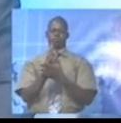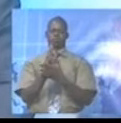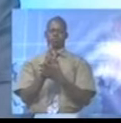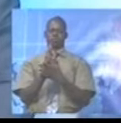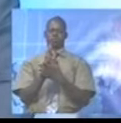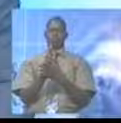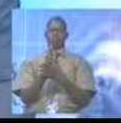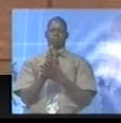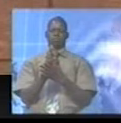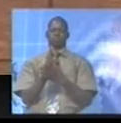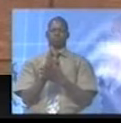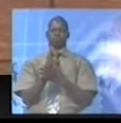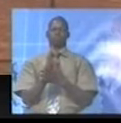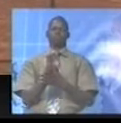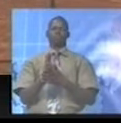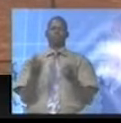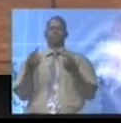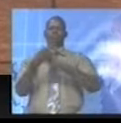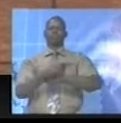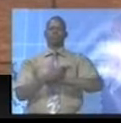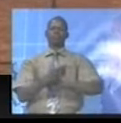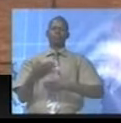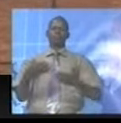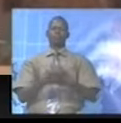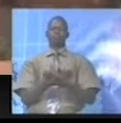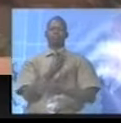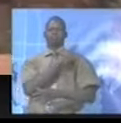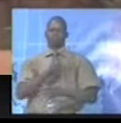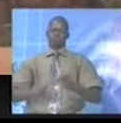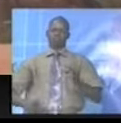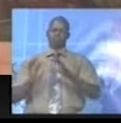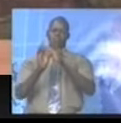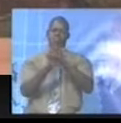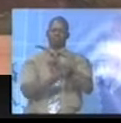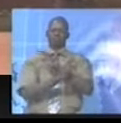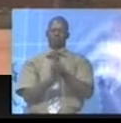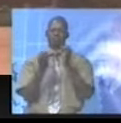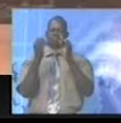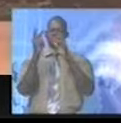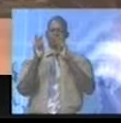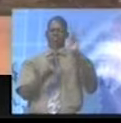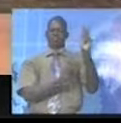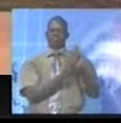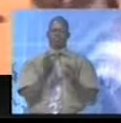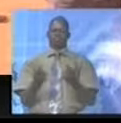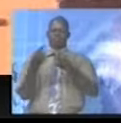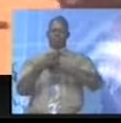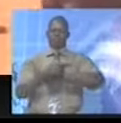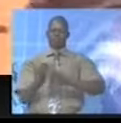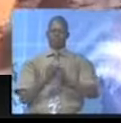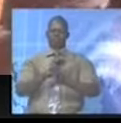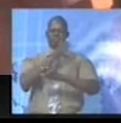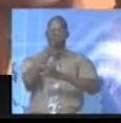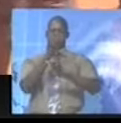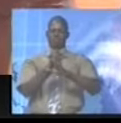Goro. Un jour nouveau pour la commune de Puitenga et ses milliers d'habitants. Aujourd'hui, avec